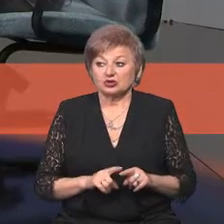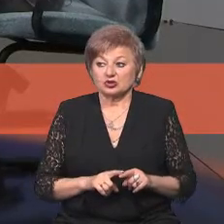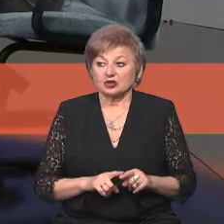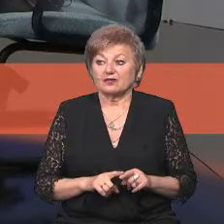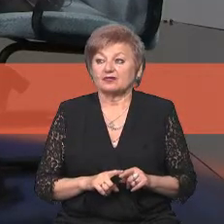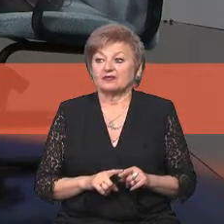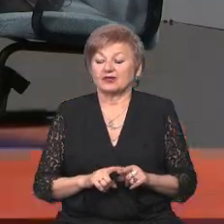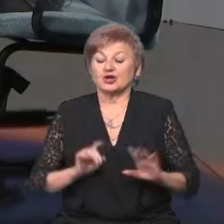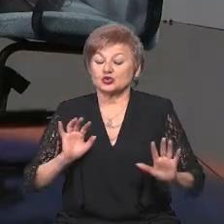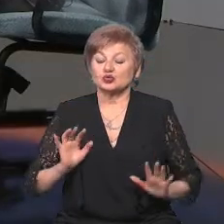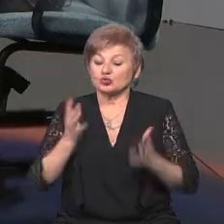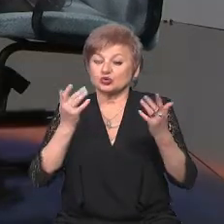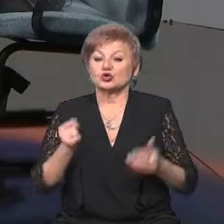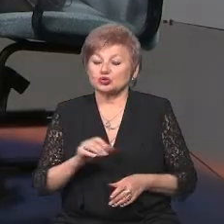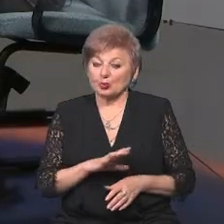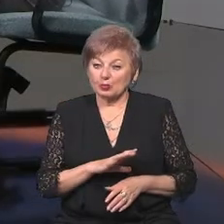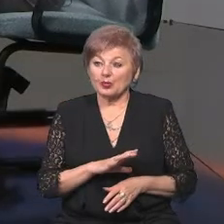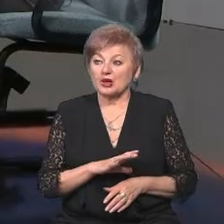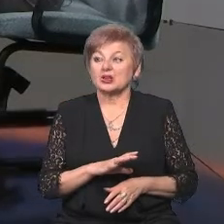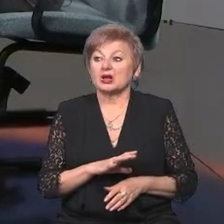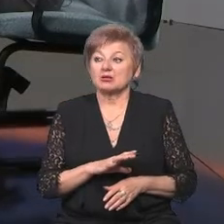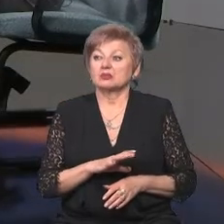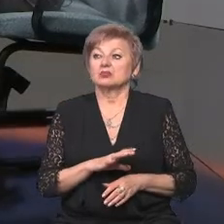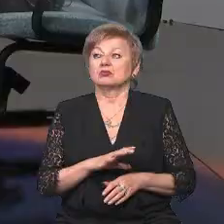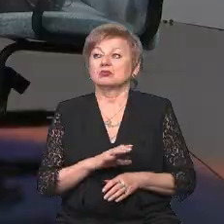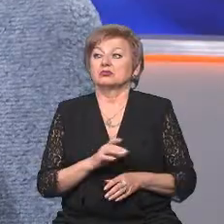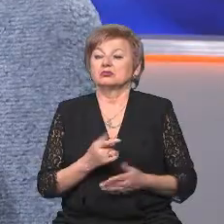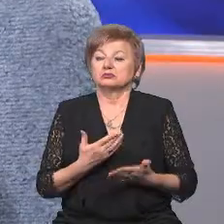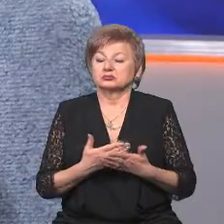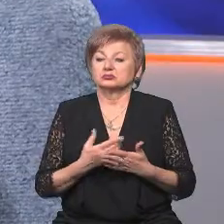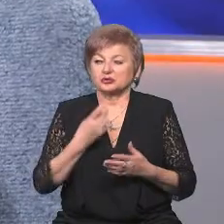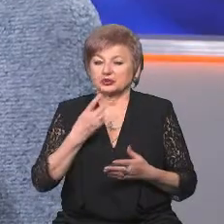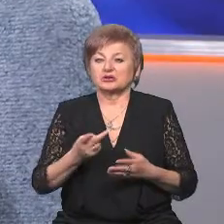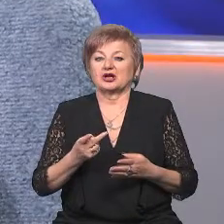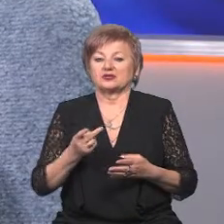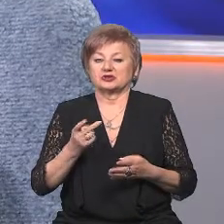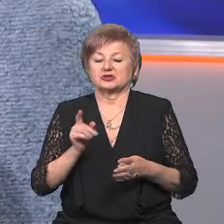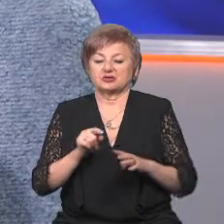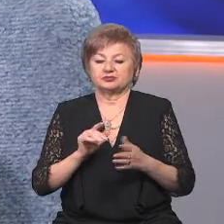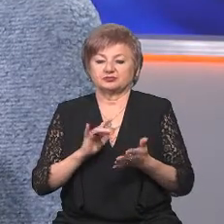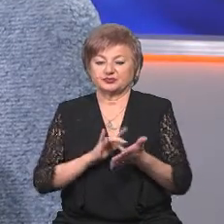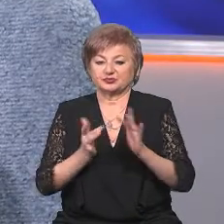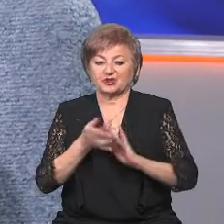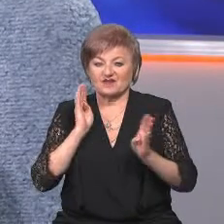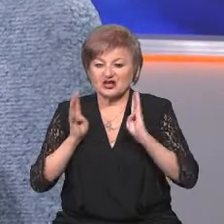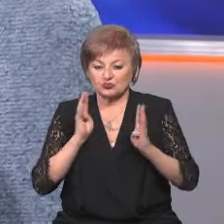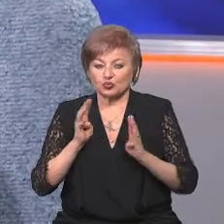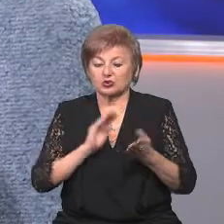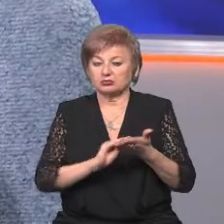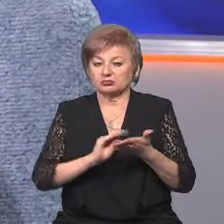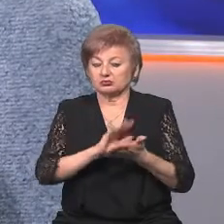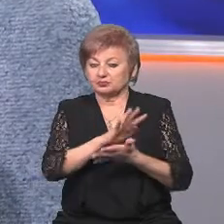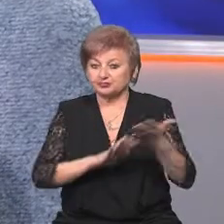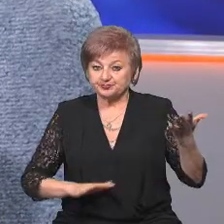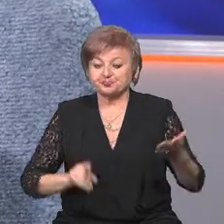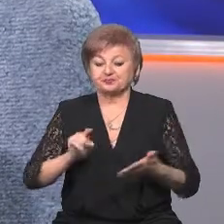цього сюжету, який вийшов наших новинарів, він був розміщений на нашій сторінці «UA Запоріжжя» на Фейсбуці, і там досі